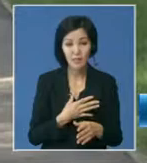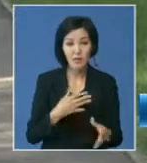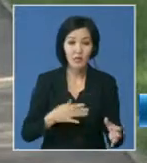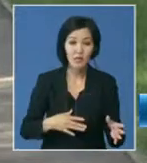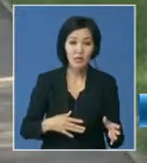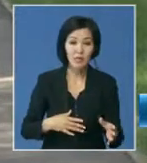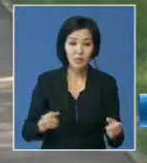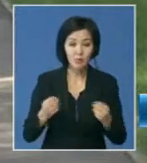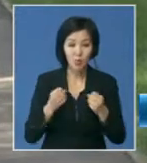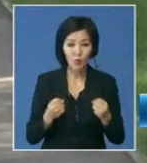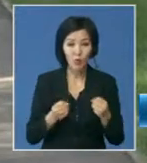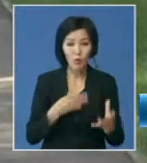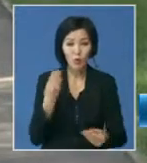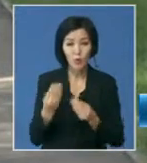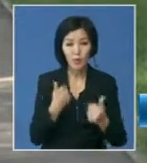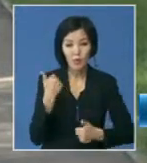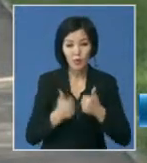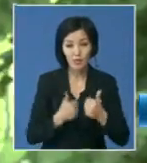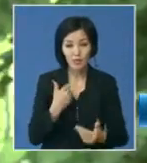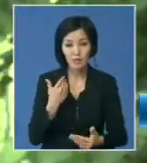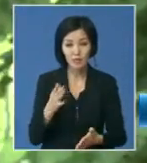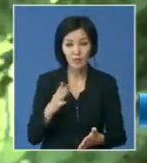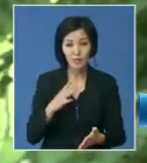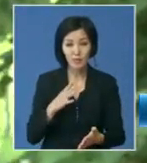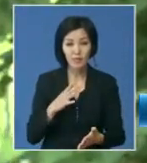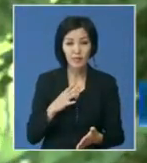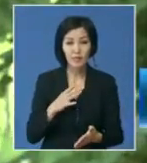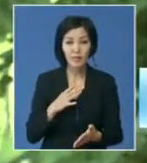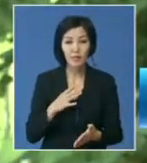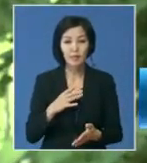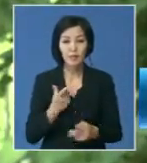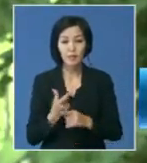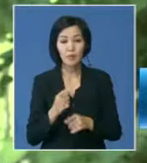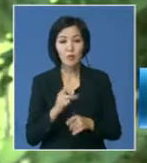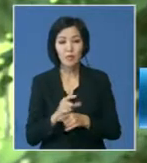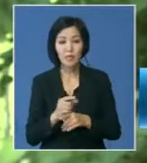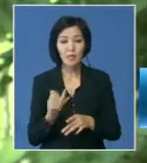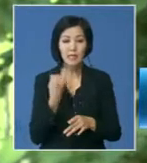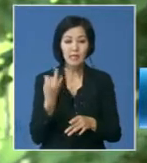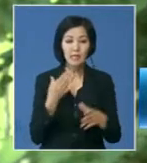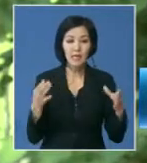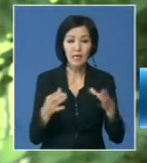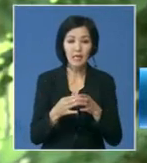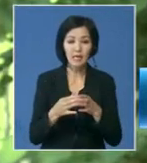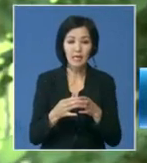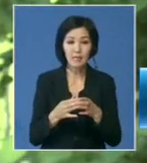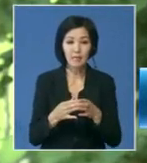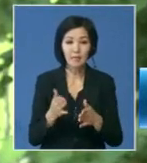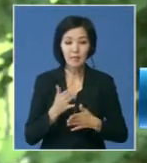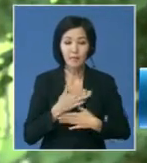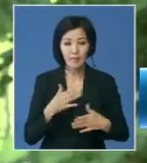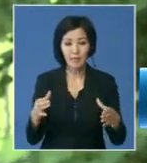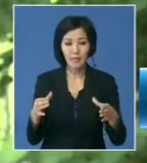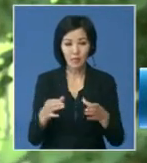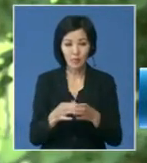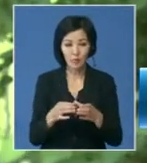түсеміз, тағы басқа заттар ойнаймыз. Black Star ол қызық отряд екен. Мен осы біздің